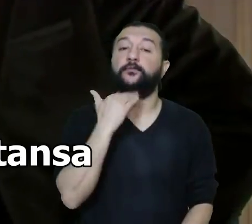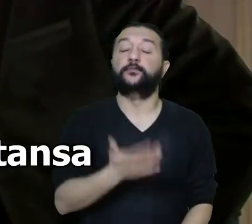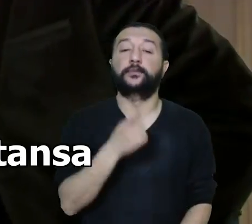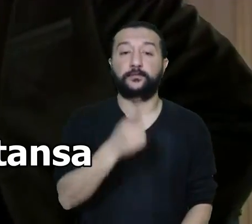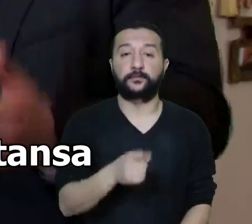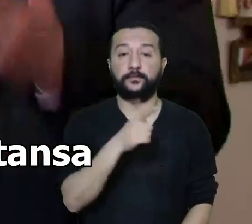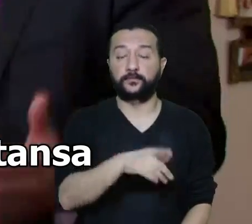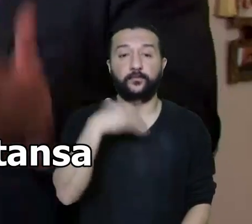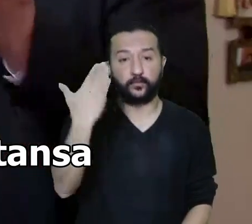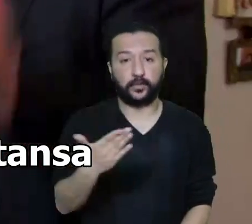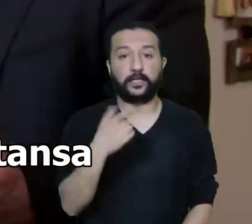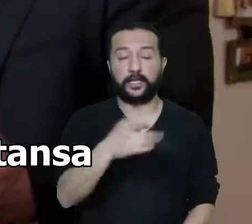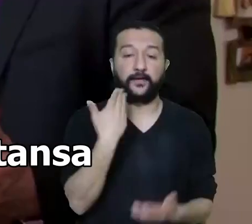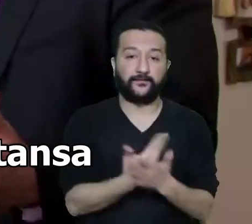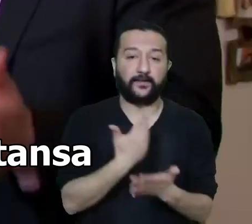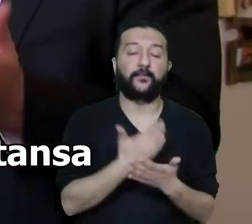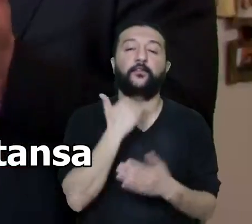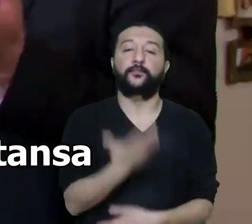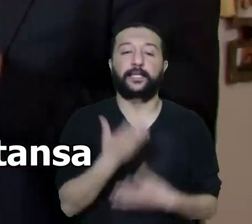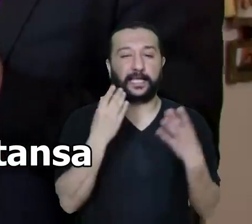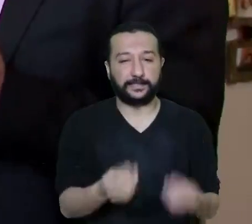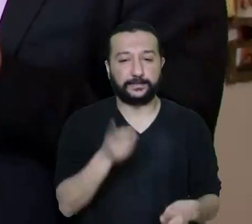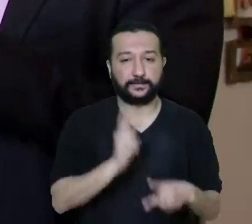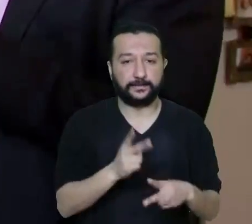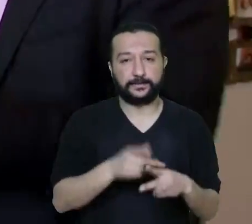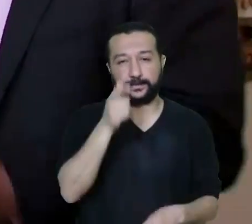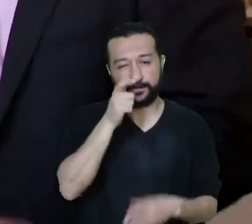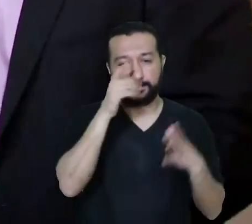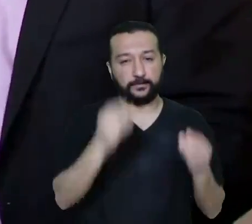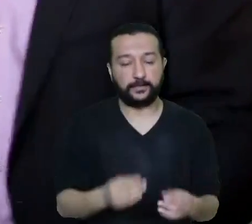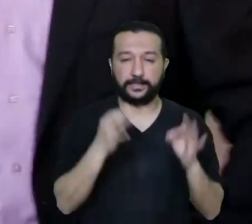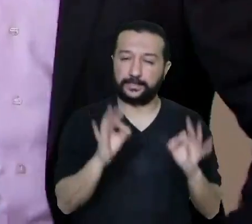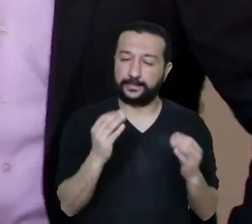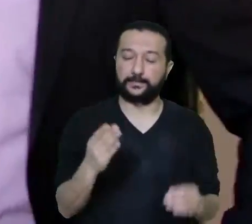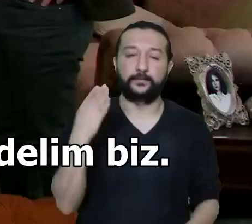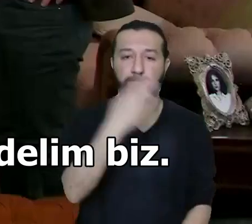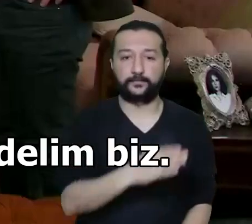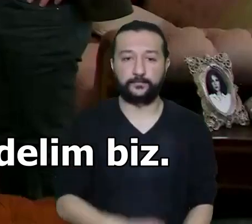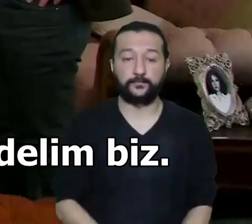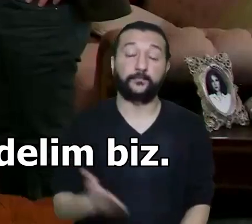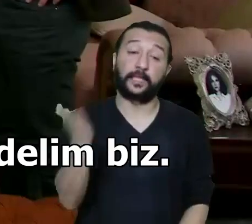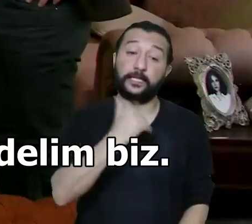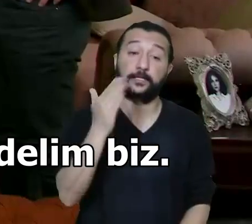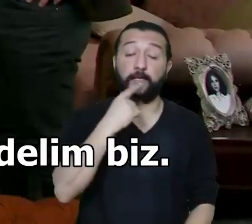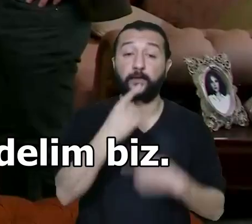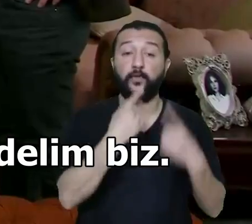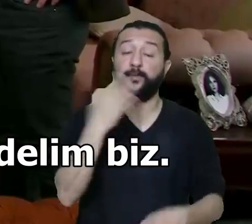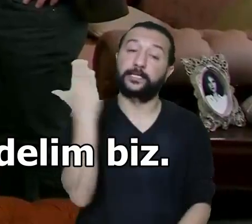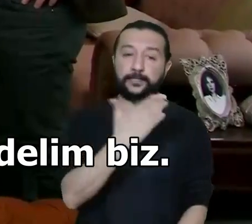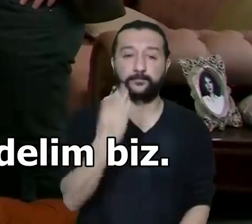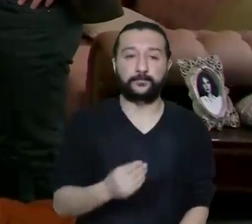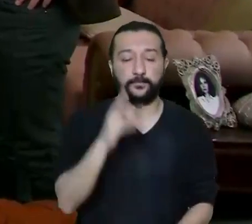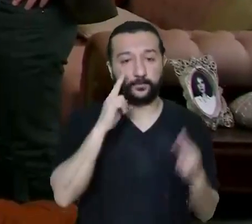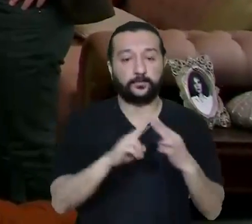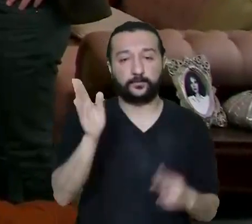canım? Sonra da ahlanıp bahlanmaktansa biraz acı çekmek iyidir ya. Hadi hadi konuşmayalım, hadi gidelim biz,